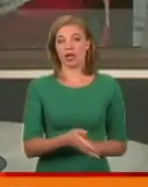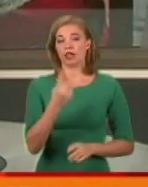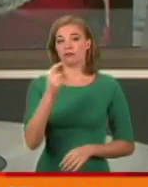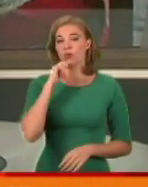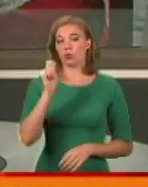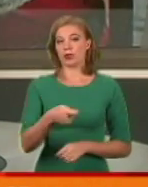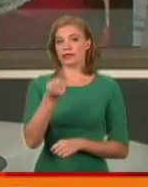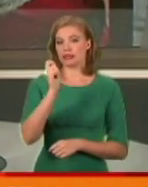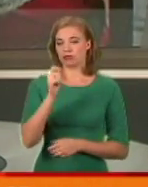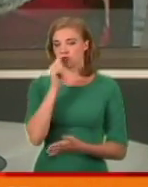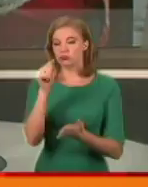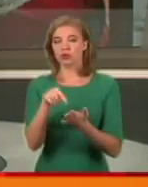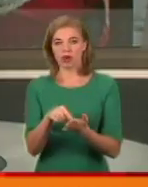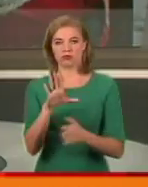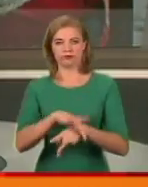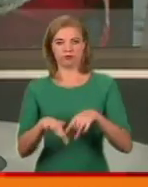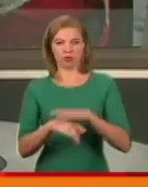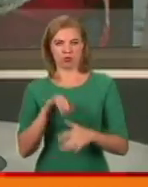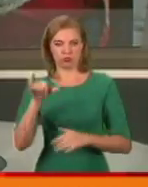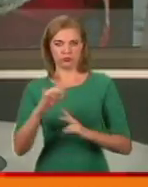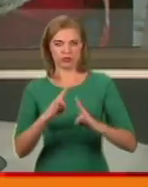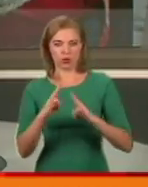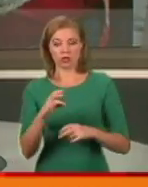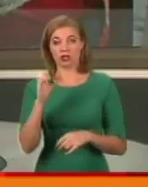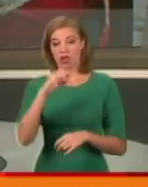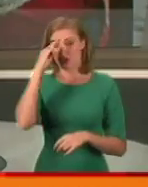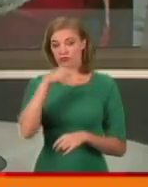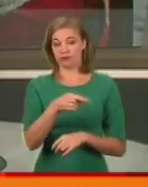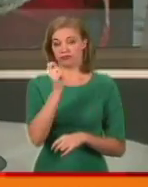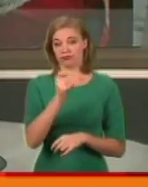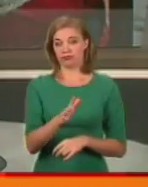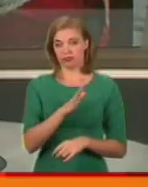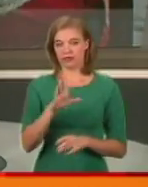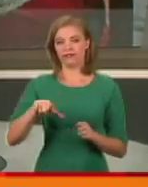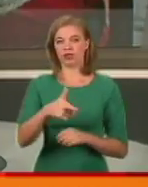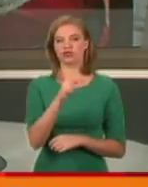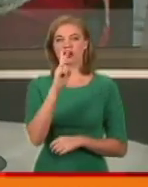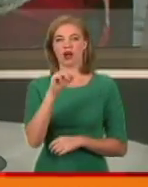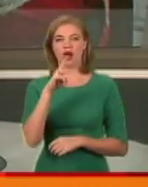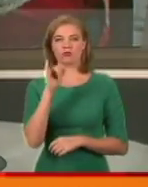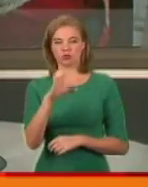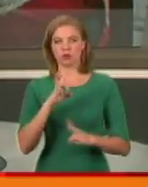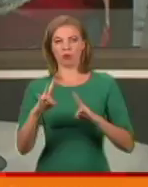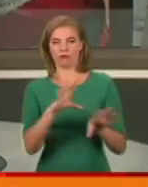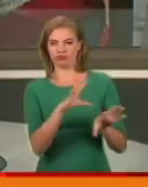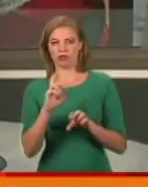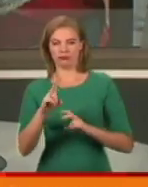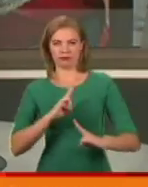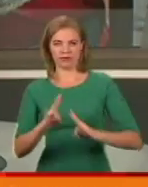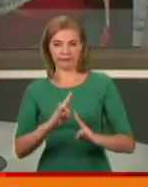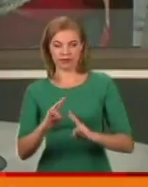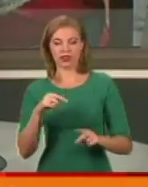Двоє українських рибалок потрапили в полон терористів. Чоловіків, що ловили рибу в річці Кальміус, бойовики сприйняли за